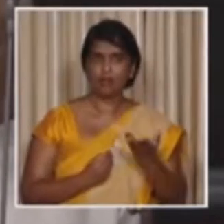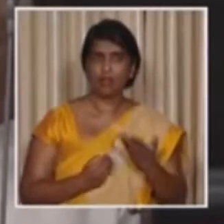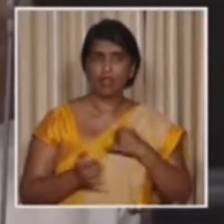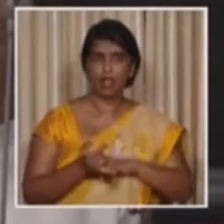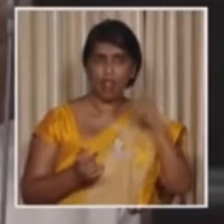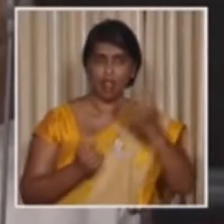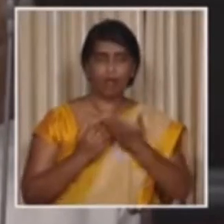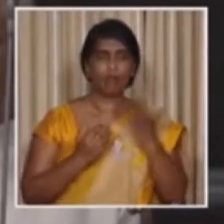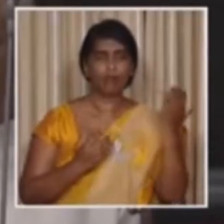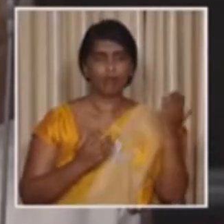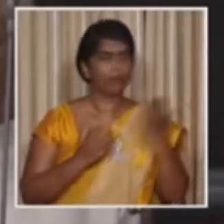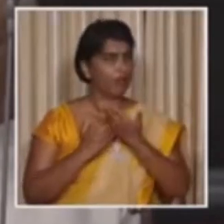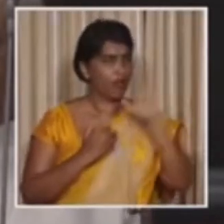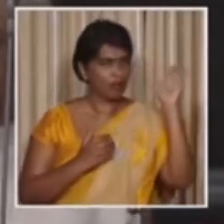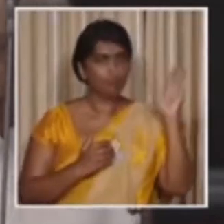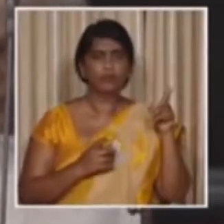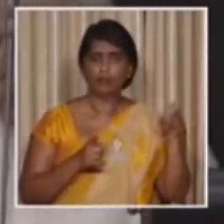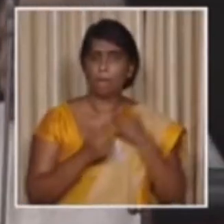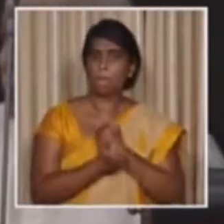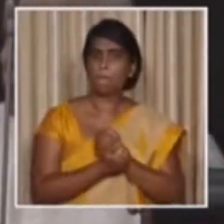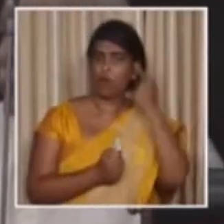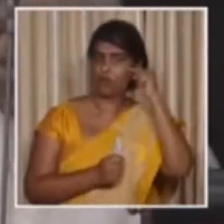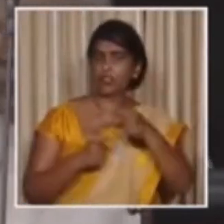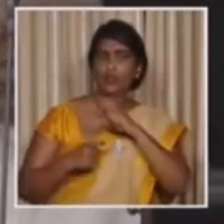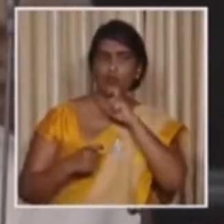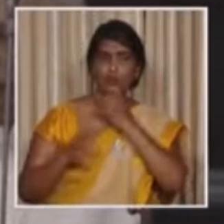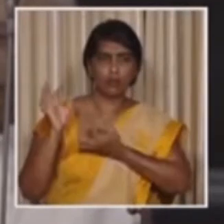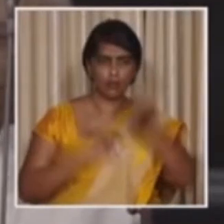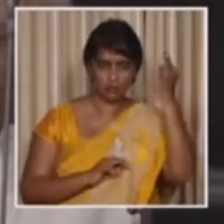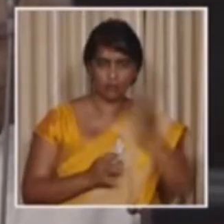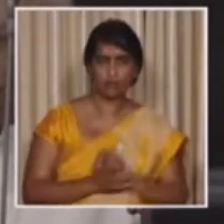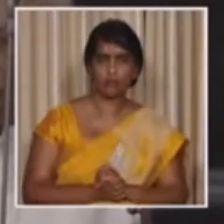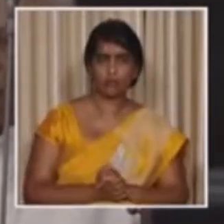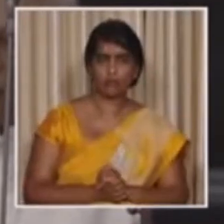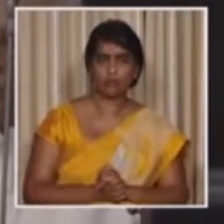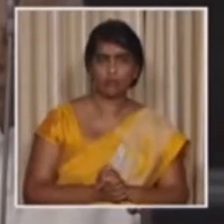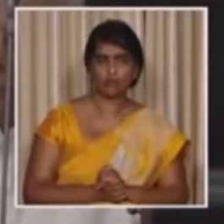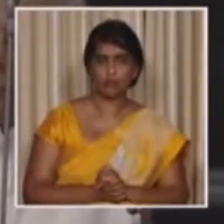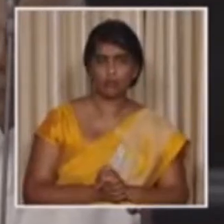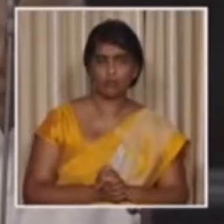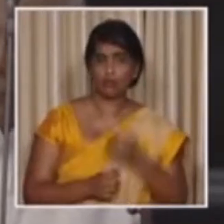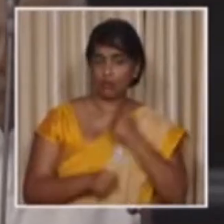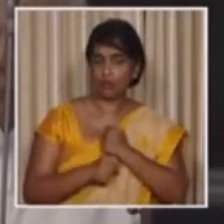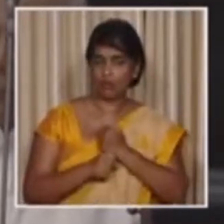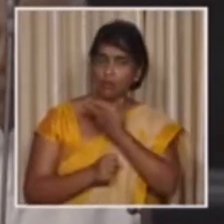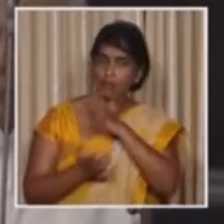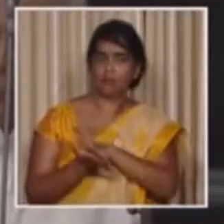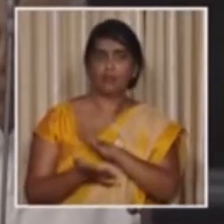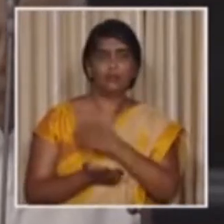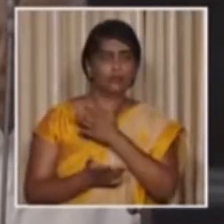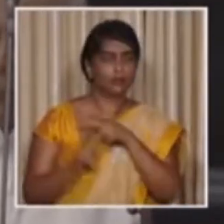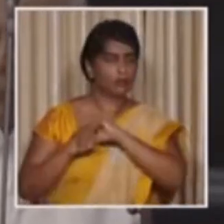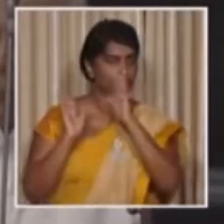මට ඉවත් කළා මේ කියන්න වෙයි පොලිසියට යාට විරුද්ධව නඩු දාන්න කියලා. ඒකයි වෙන්නේ ගවර්න්මන්ට් ප්‍රින්ටර.